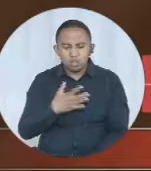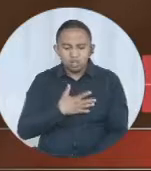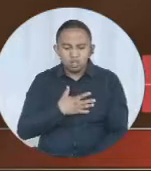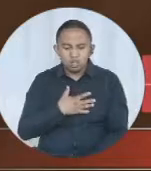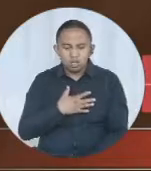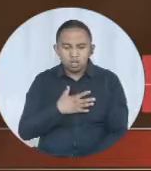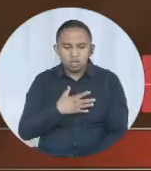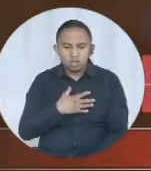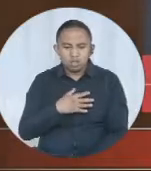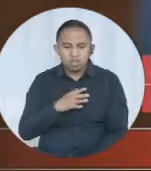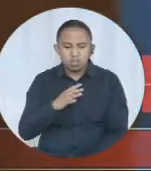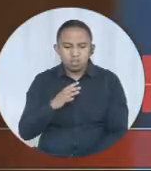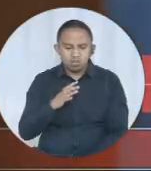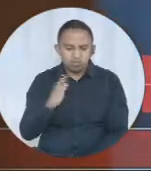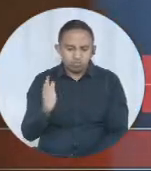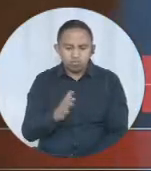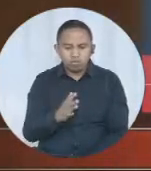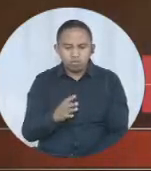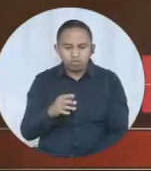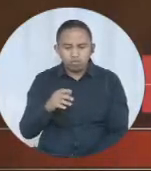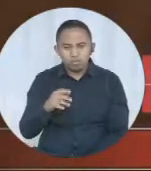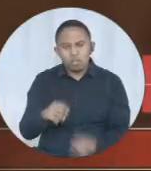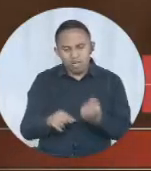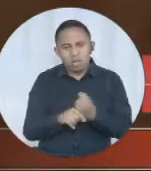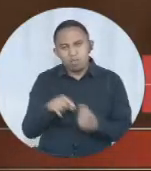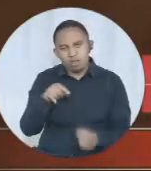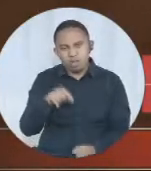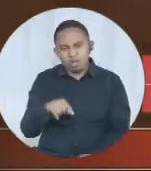dia mipoka jomby ato